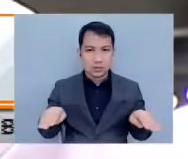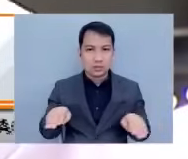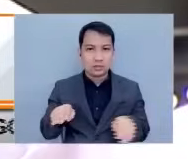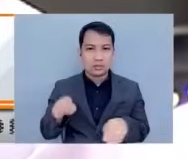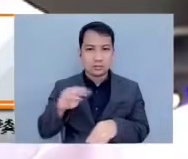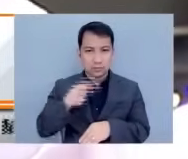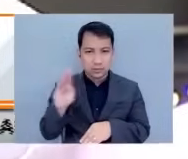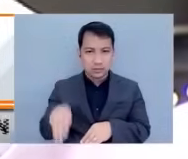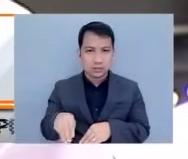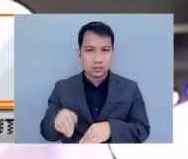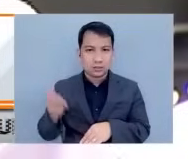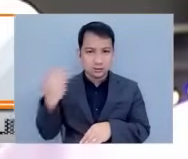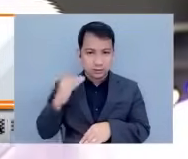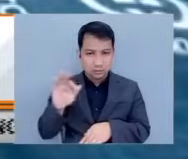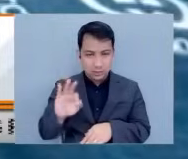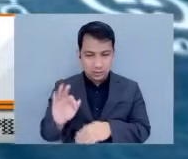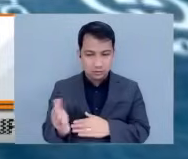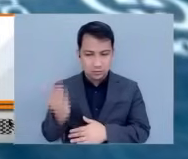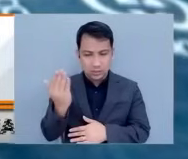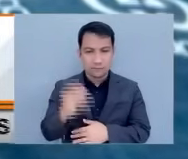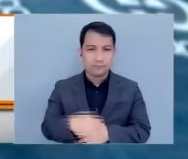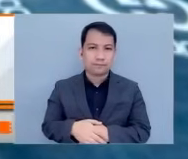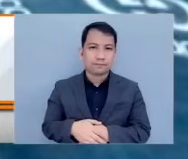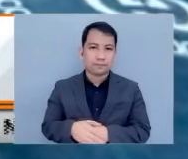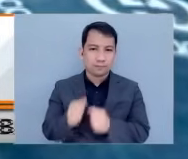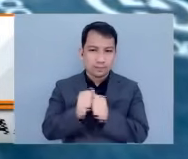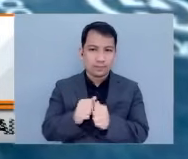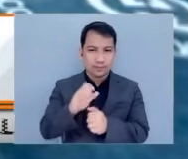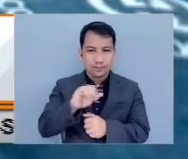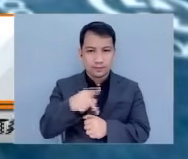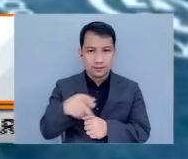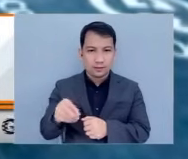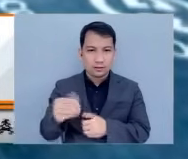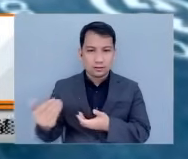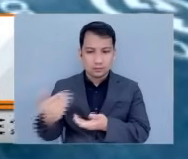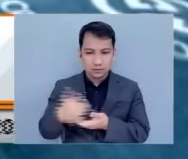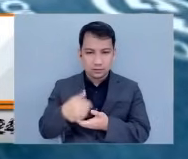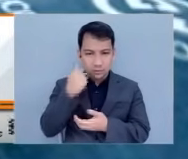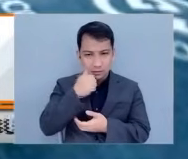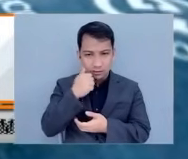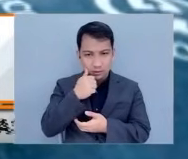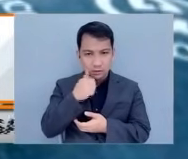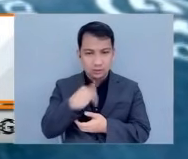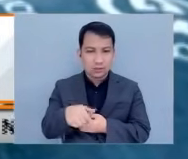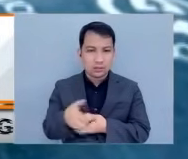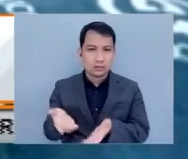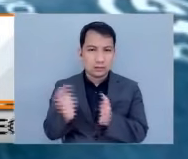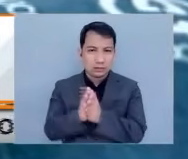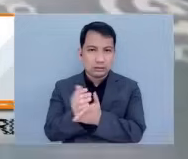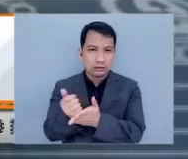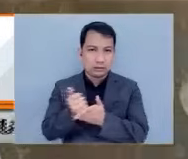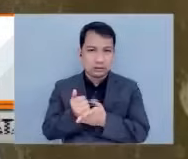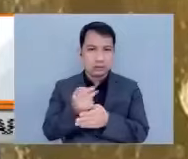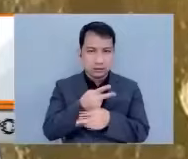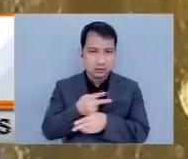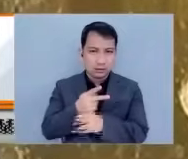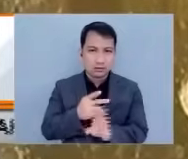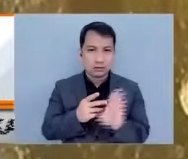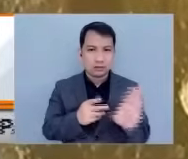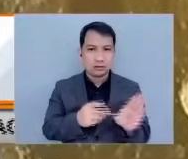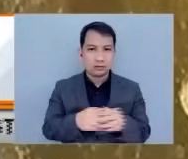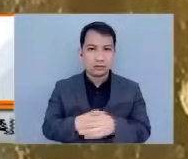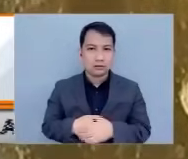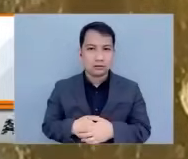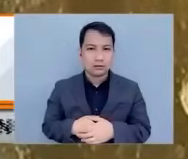Noong Biyernes ng umaga, habang kasama ang apo, nilapitan daw siya ng isang babae at nag-alok ng tulong sa pag-aalaga sa bata. Umaga pa